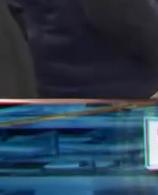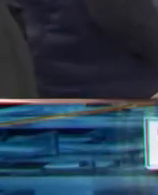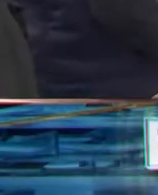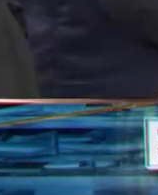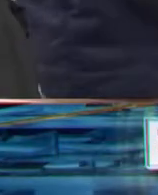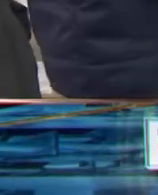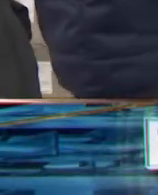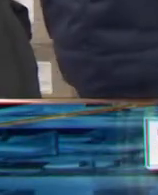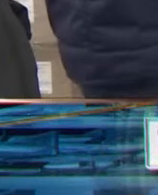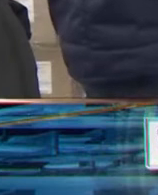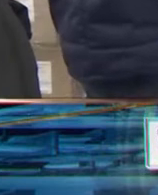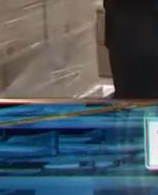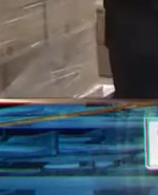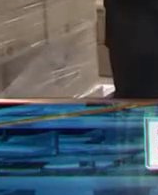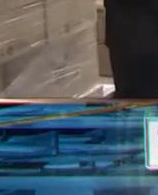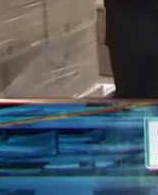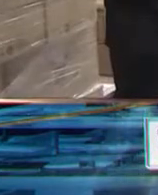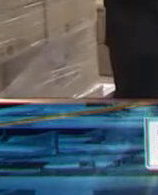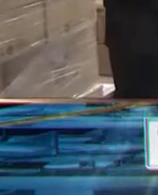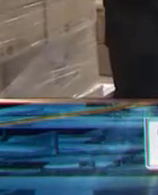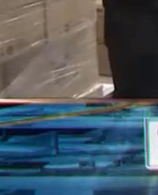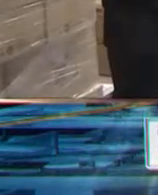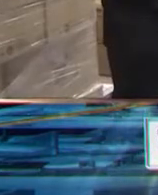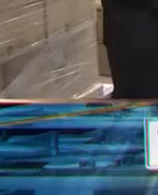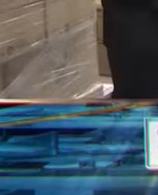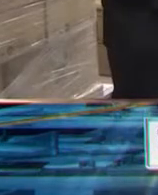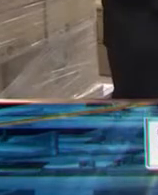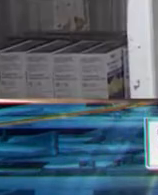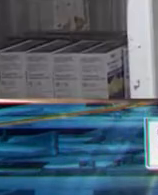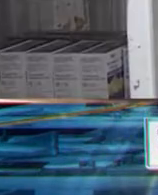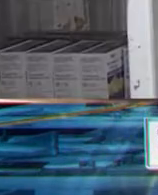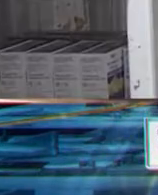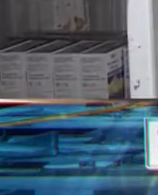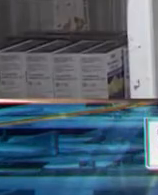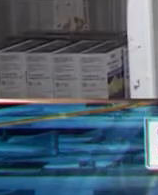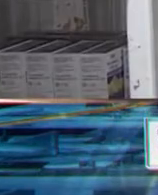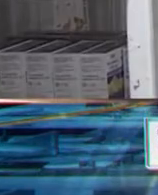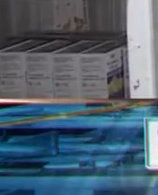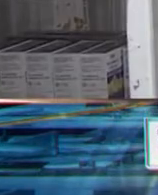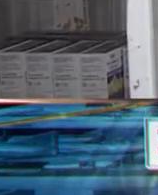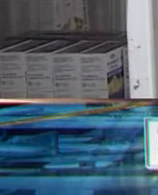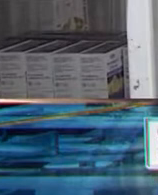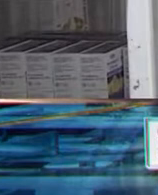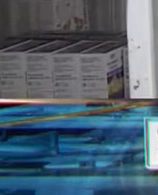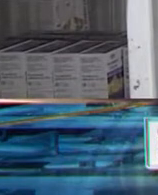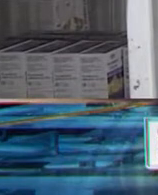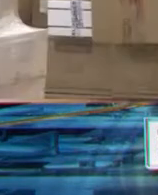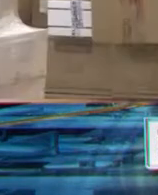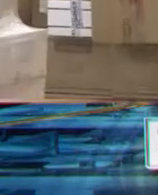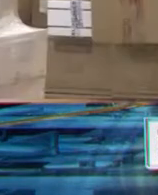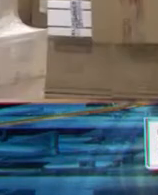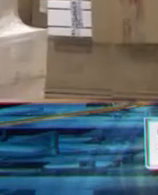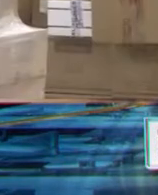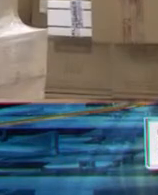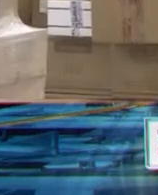Бетін әрі қылсын. Індеттің жаңа толқынына дайындық кешенді. Сақтық қамында 8 миллиард теңгеге дәрі-дәрмек алып қойды.